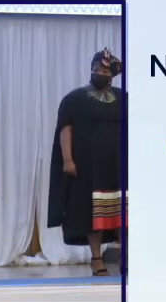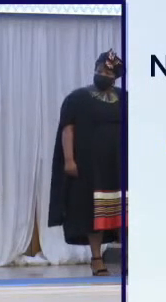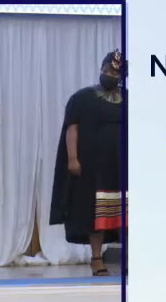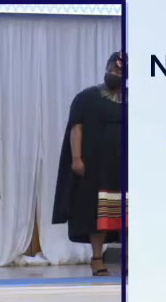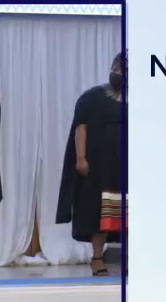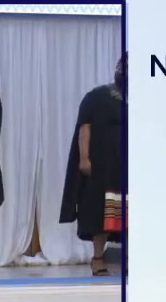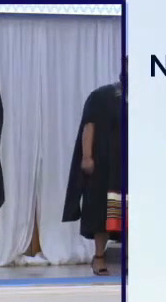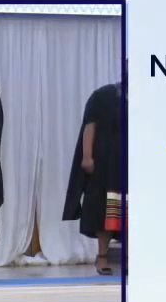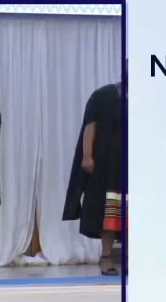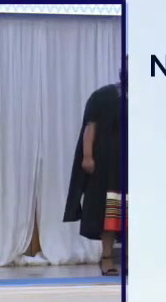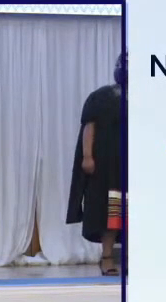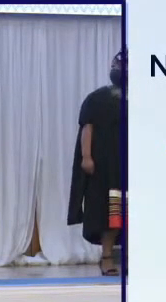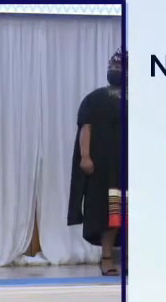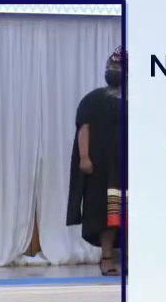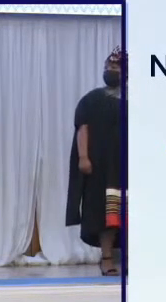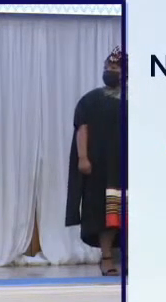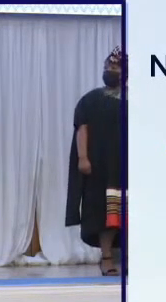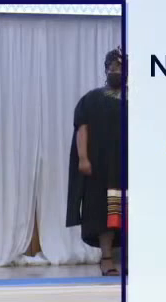Amanda Mkita.